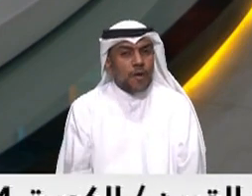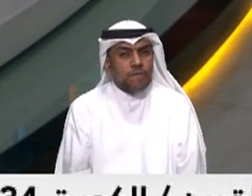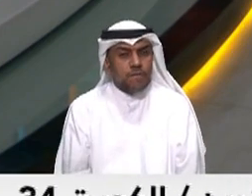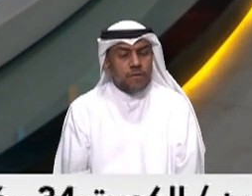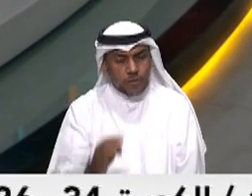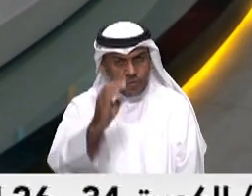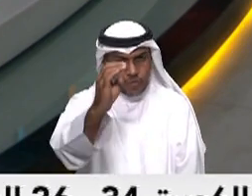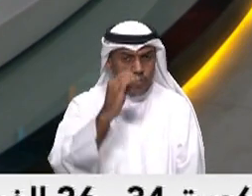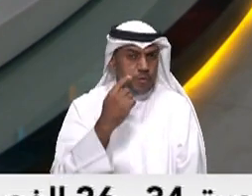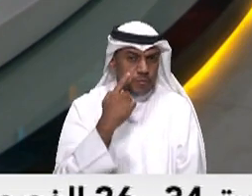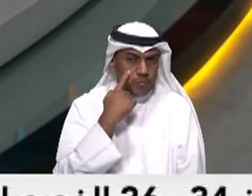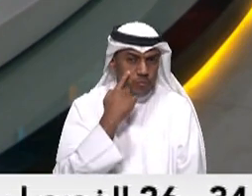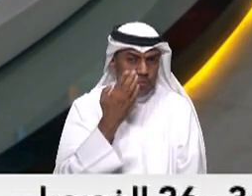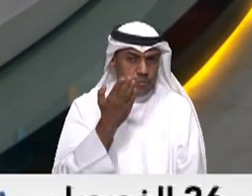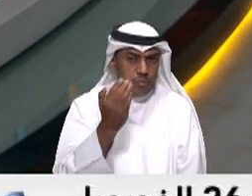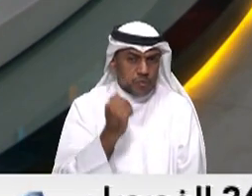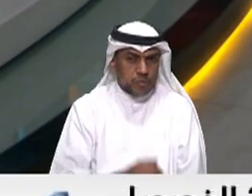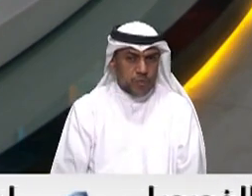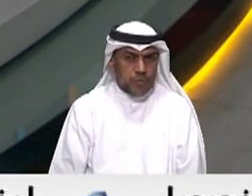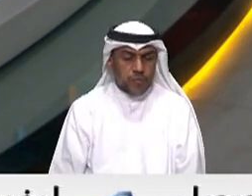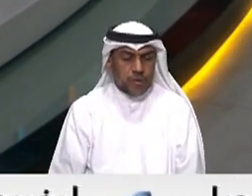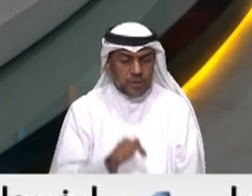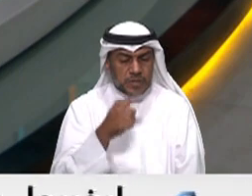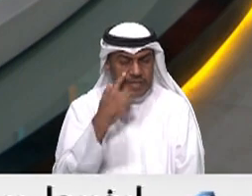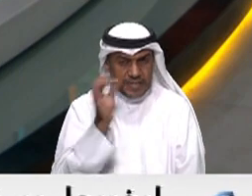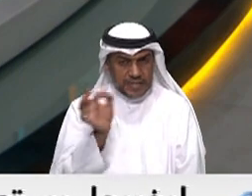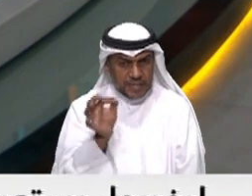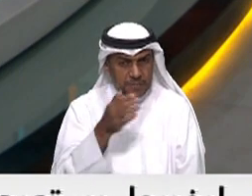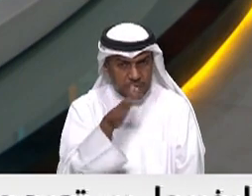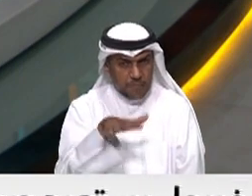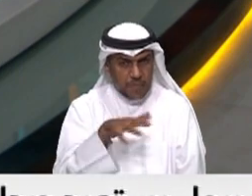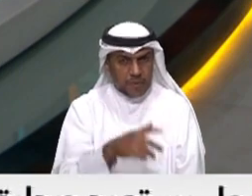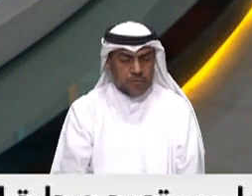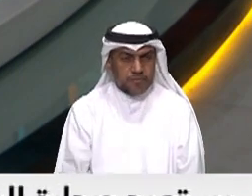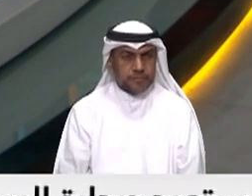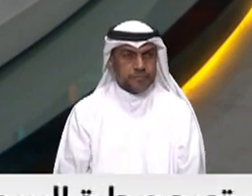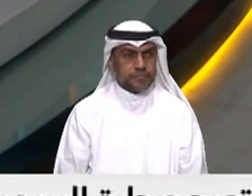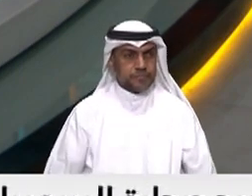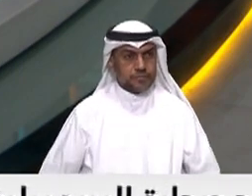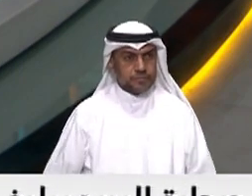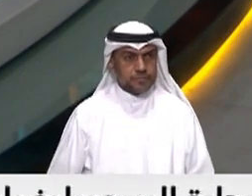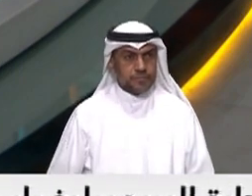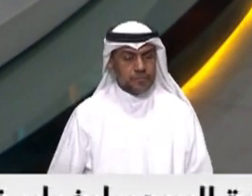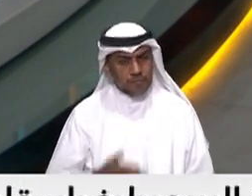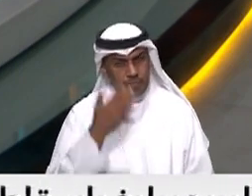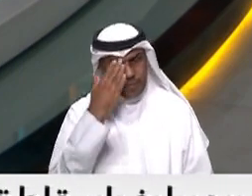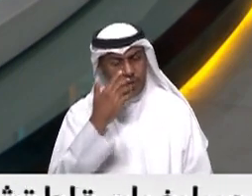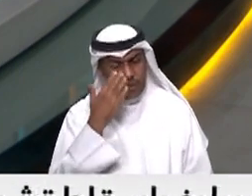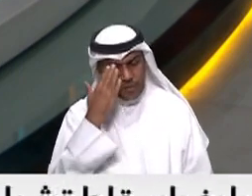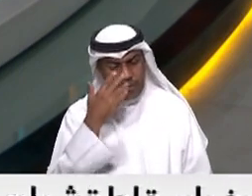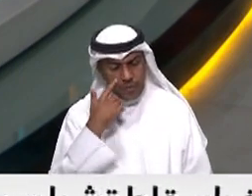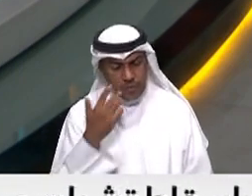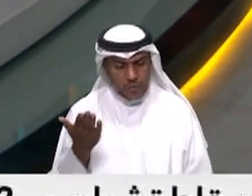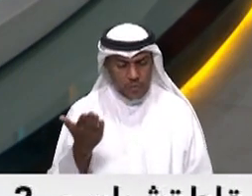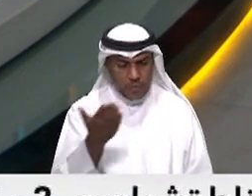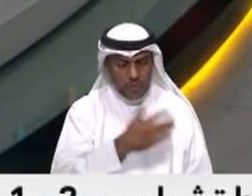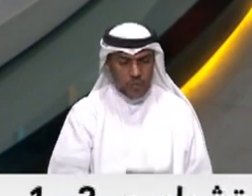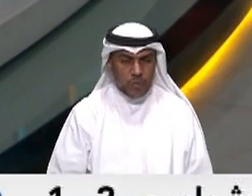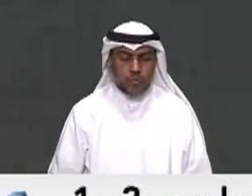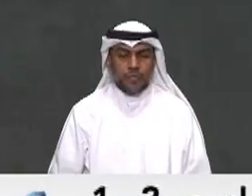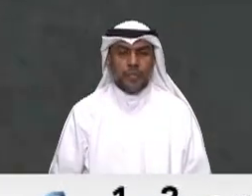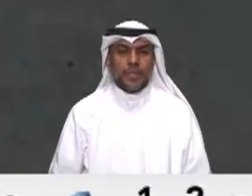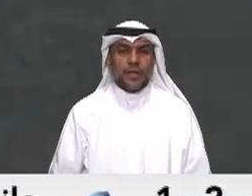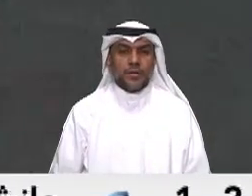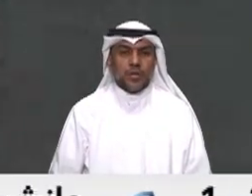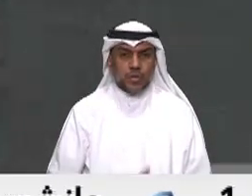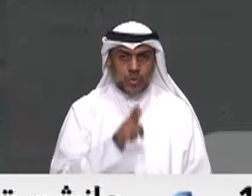لنا الصورة من حولك بما أنك الآن قريبة من المشهد؟ مي، أهلا بك فهد وبجميع المشاهدين. أبدأ